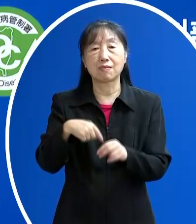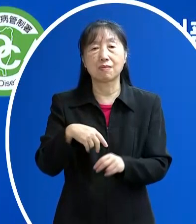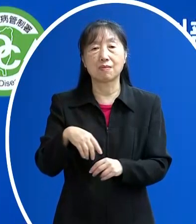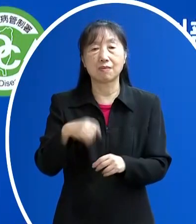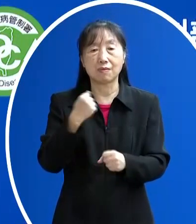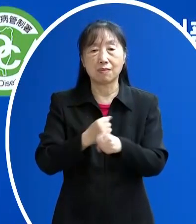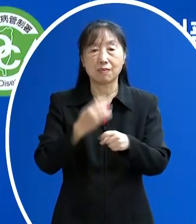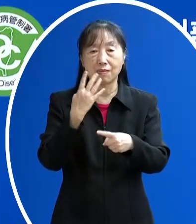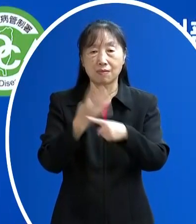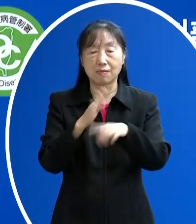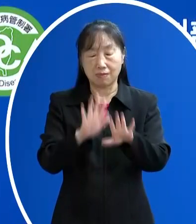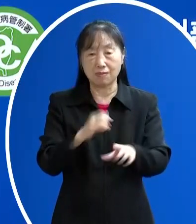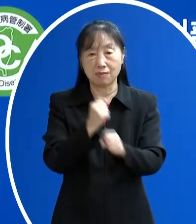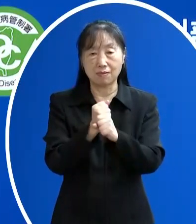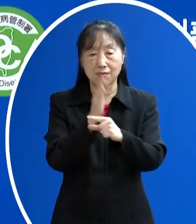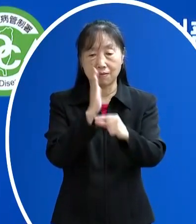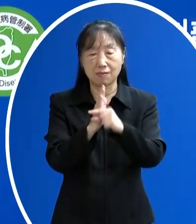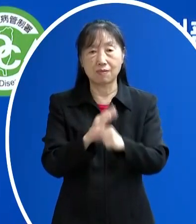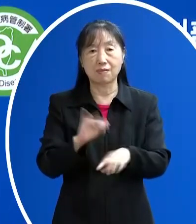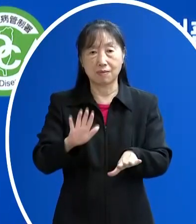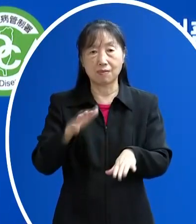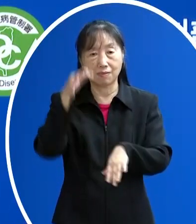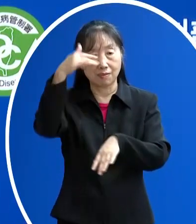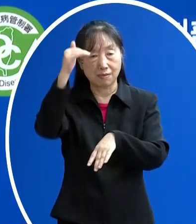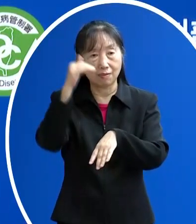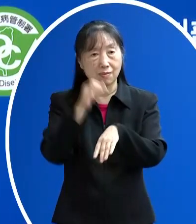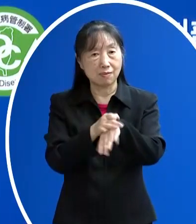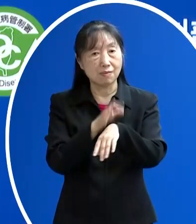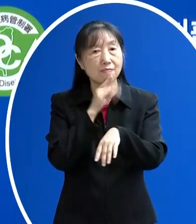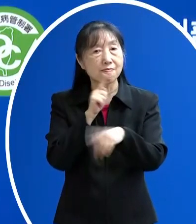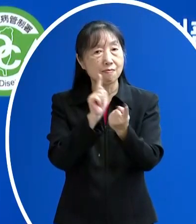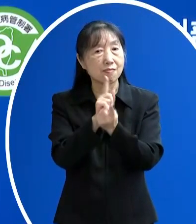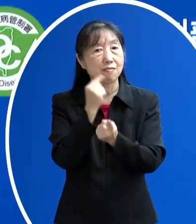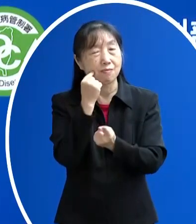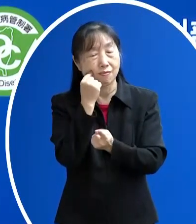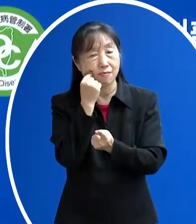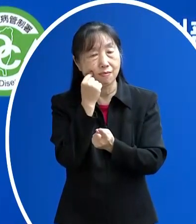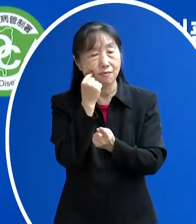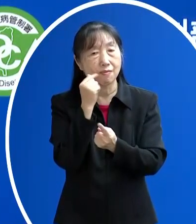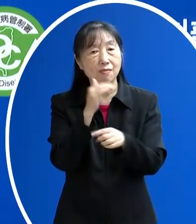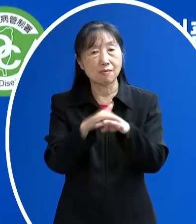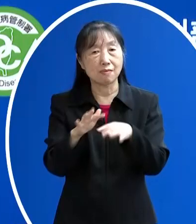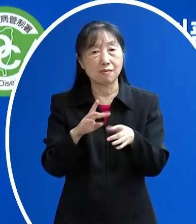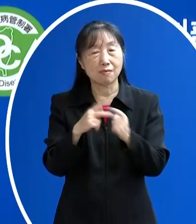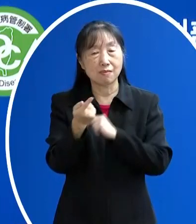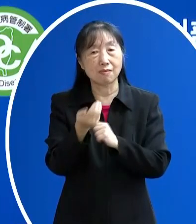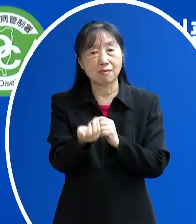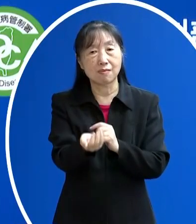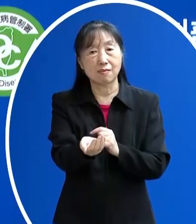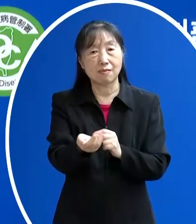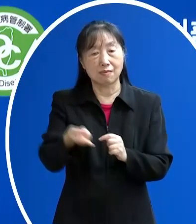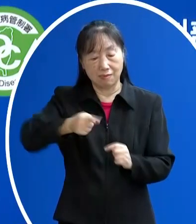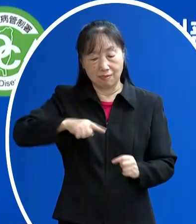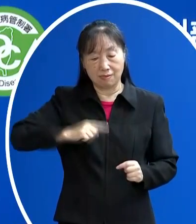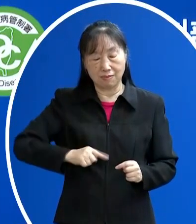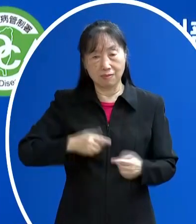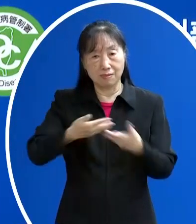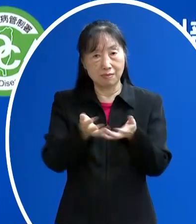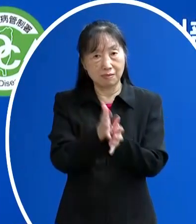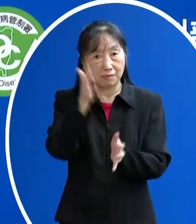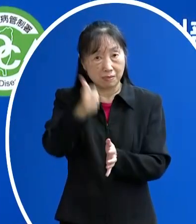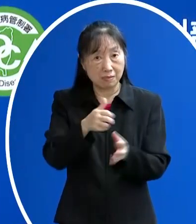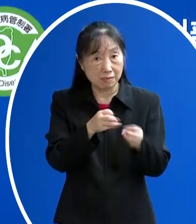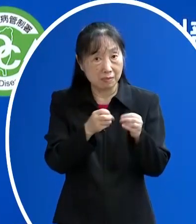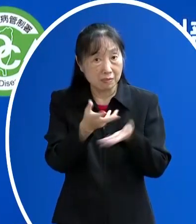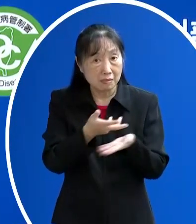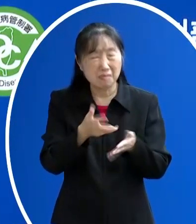作业。那高端遇到难题会跟前部长沟通讨论吗？不会，